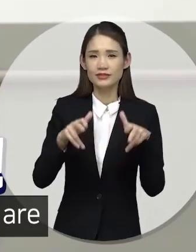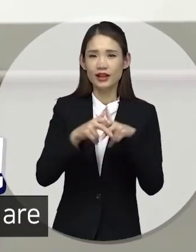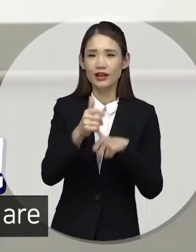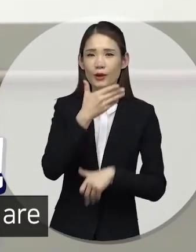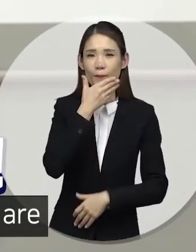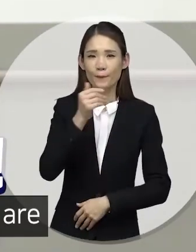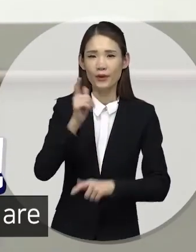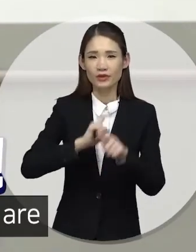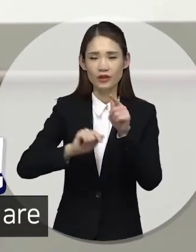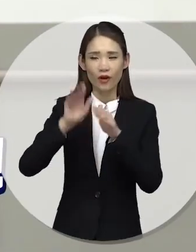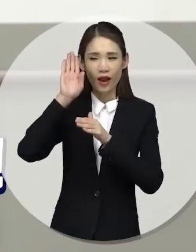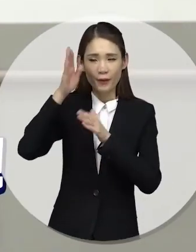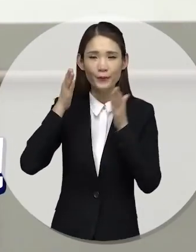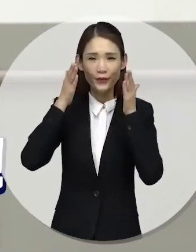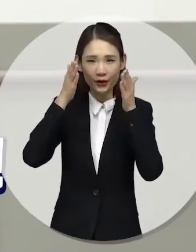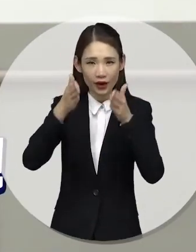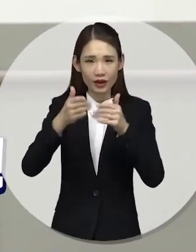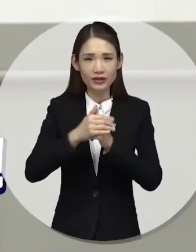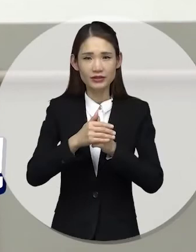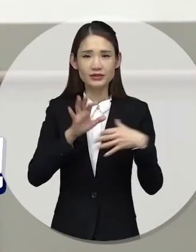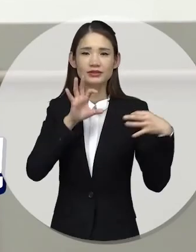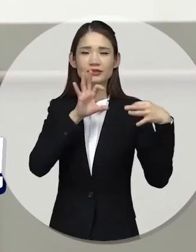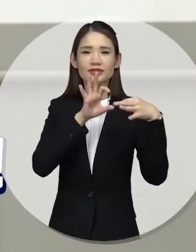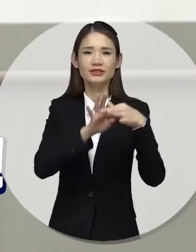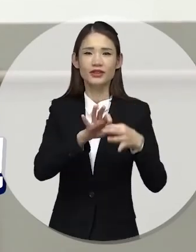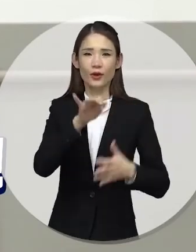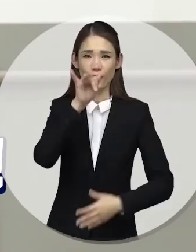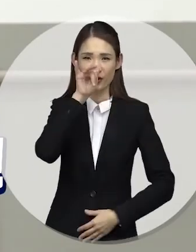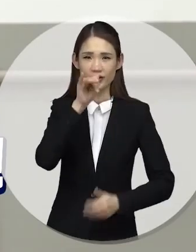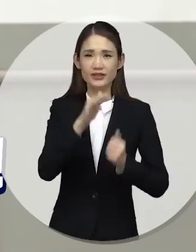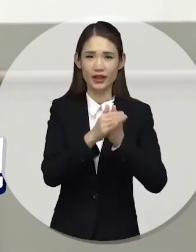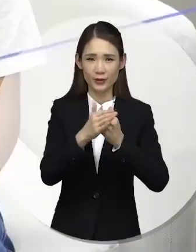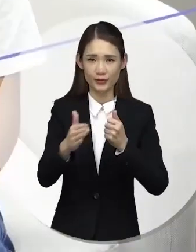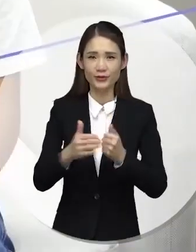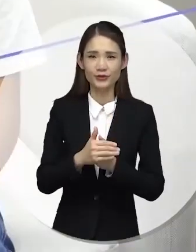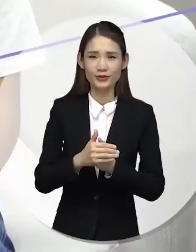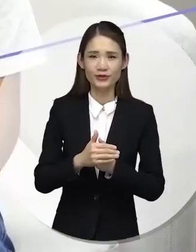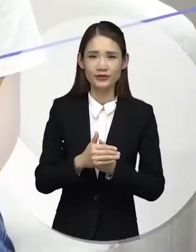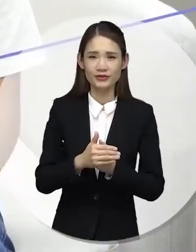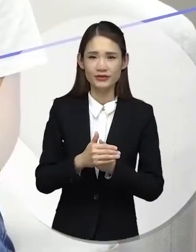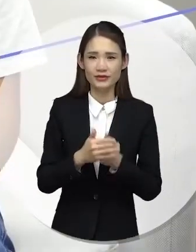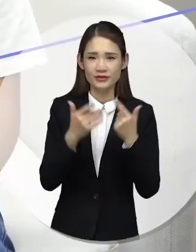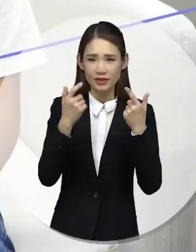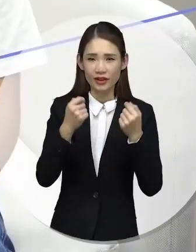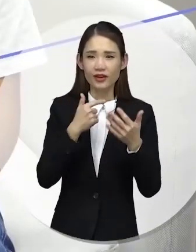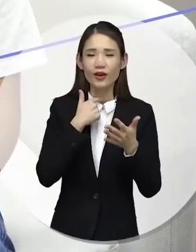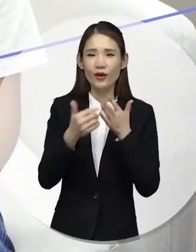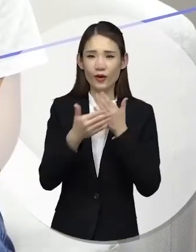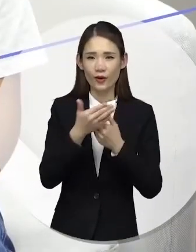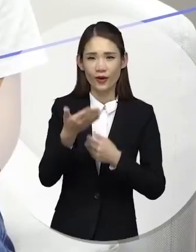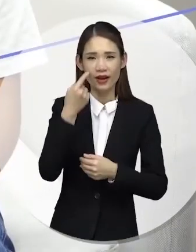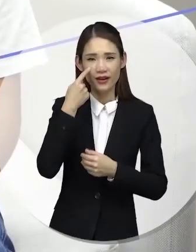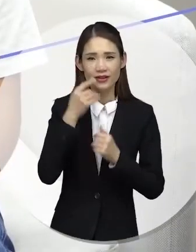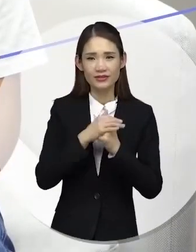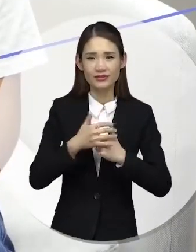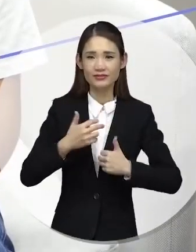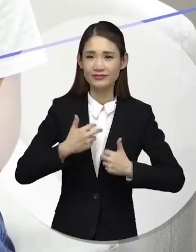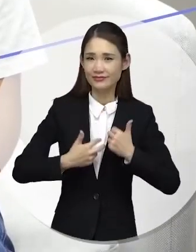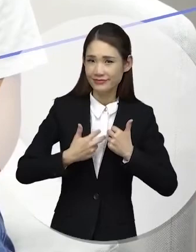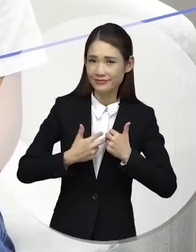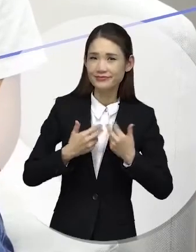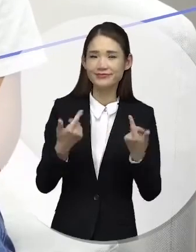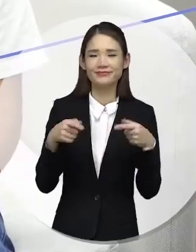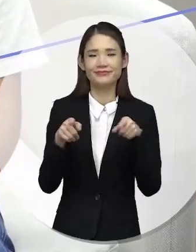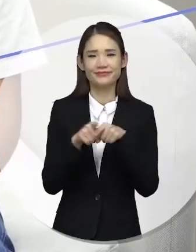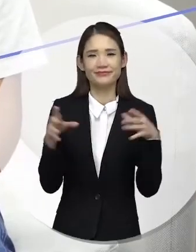장애인 복지가 나아가야 될 방향과 직결해 있다고 생각을 했기 때문에 이런 걸 한번 해본 거예요. 또